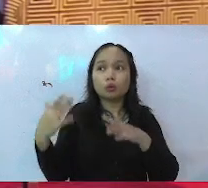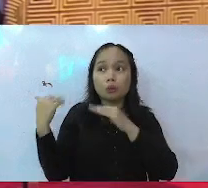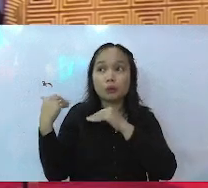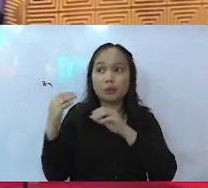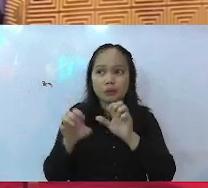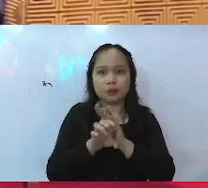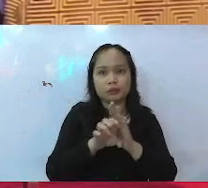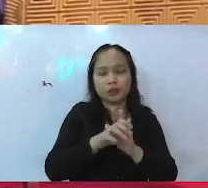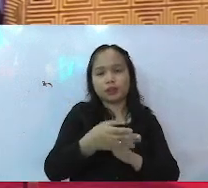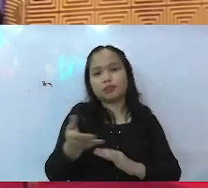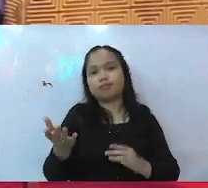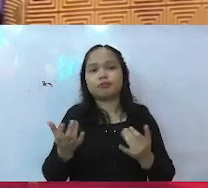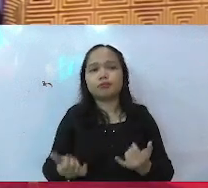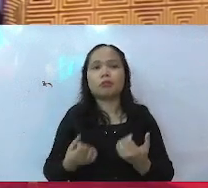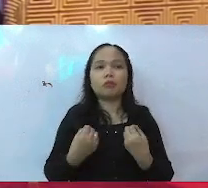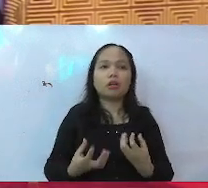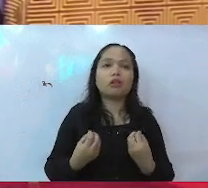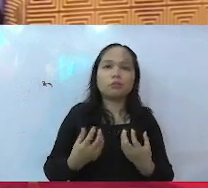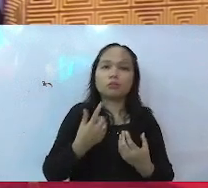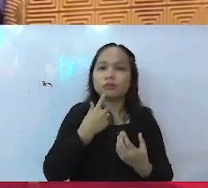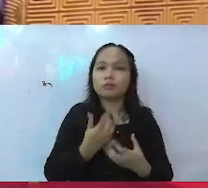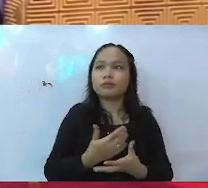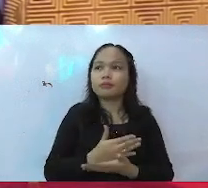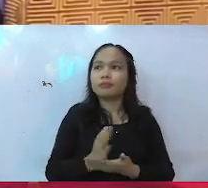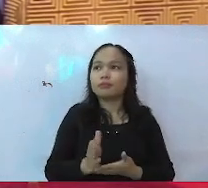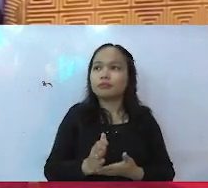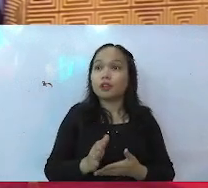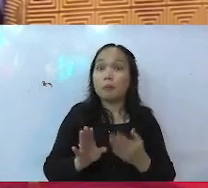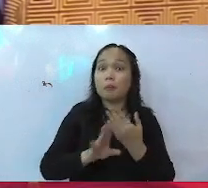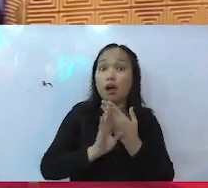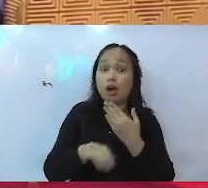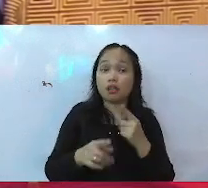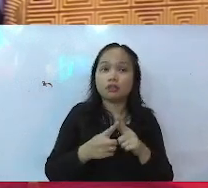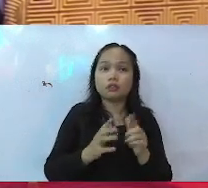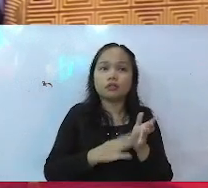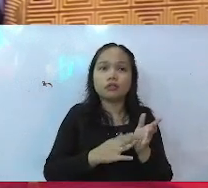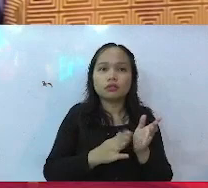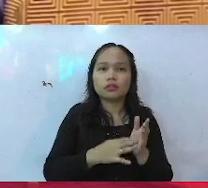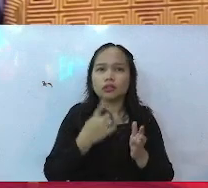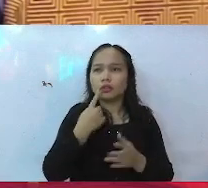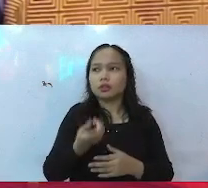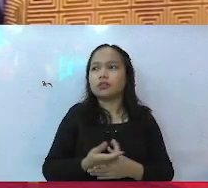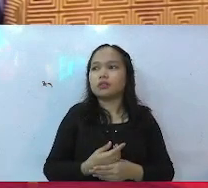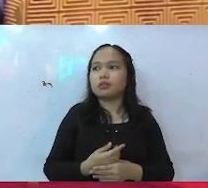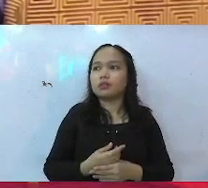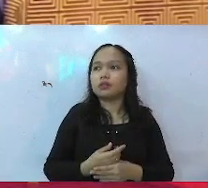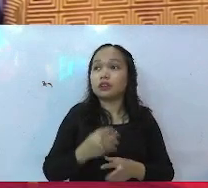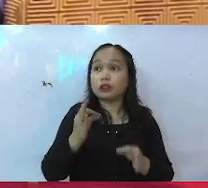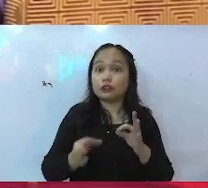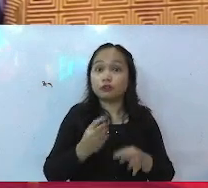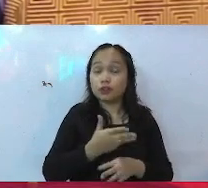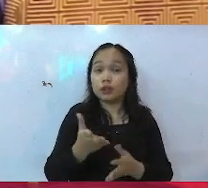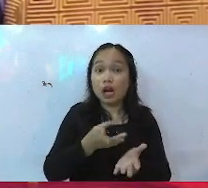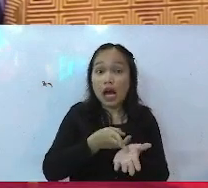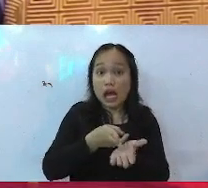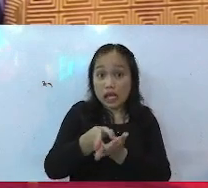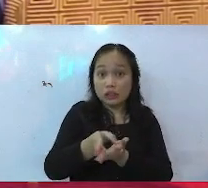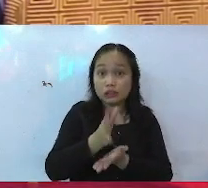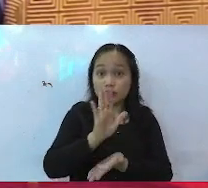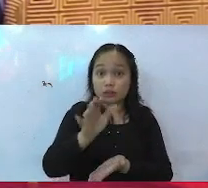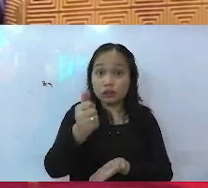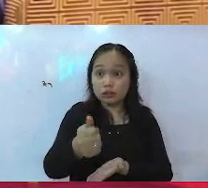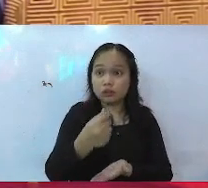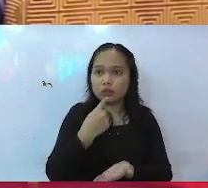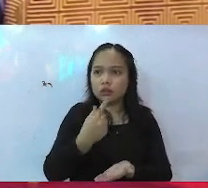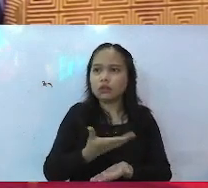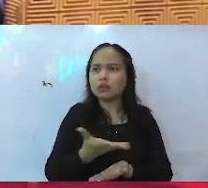ngayon marami ng kinakabahan sa inyo ngayong balik eskwela na kinakaba Yeah if you will be honest to yourself kinakabahan kayo